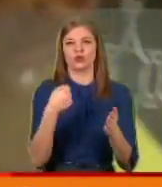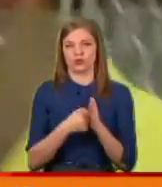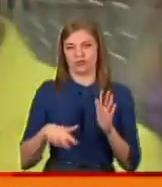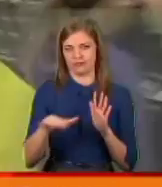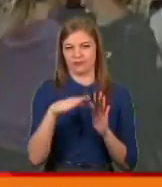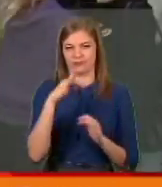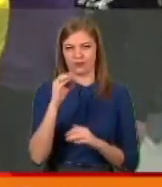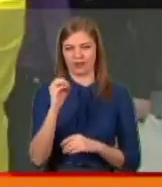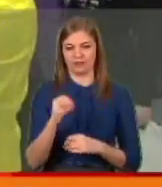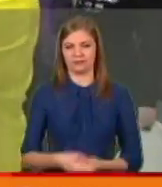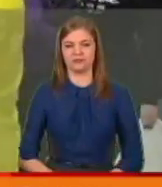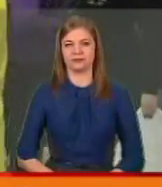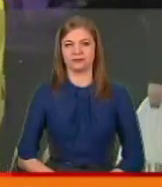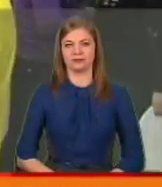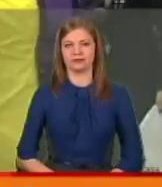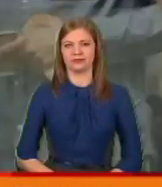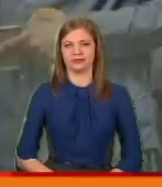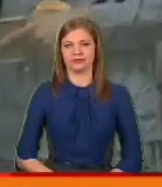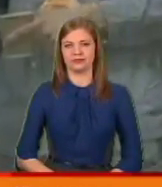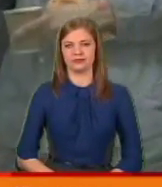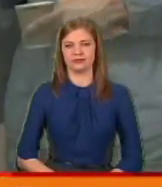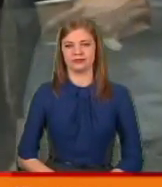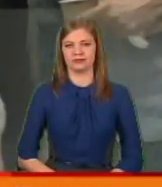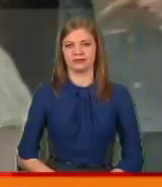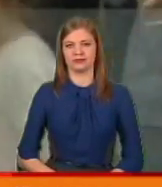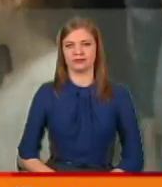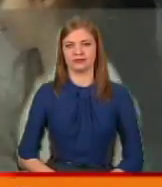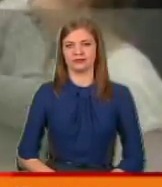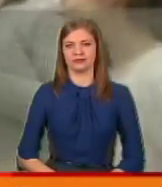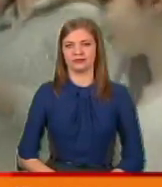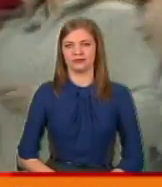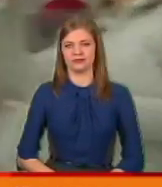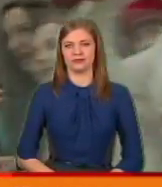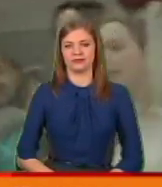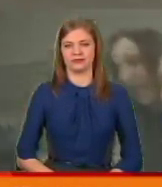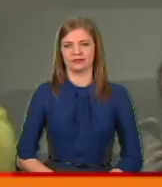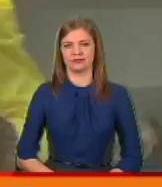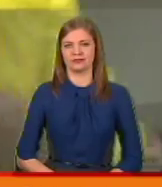фоє. Ганга, вона гана.